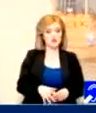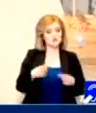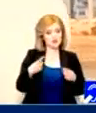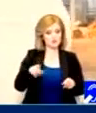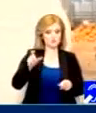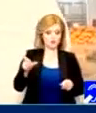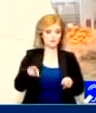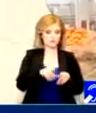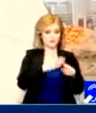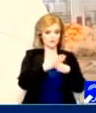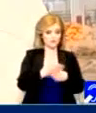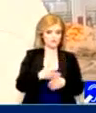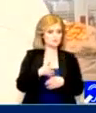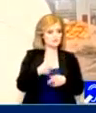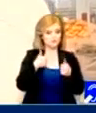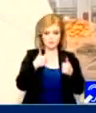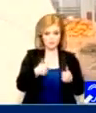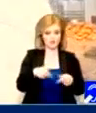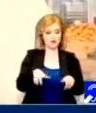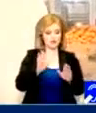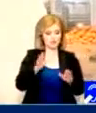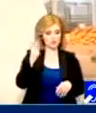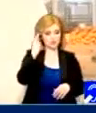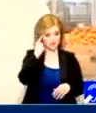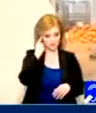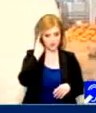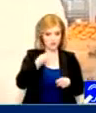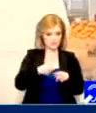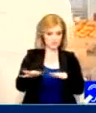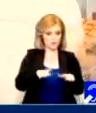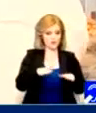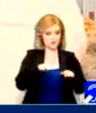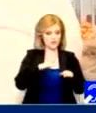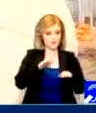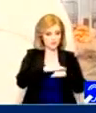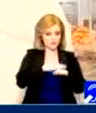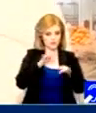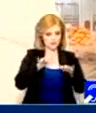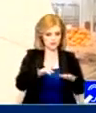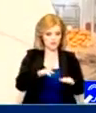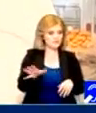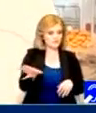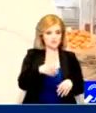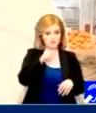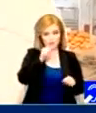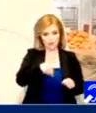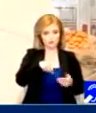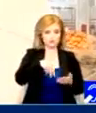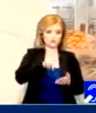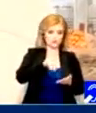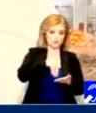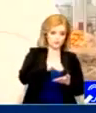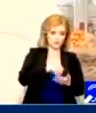curs inițiativei. Este foarte binevenit campania dată, deoarece cred că nu toți își permit ca să aibă